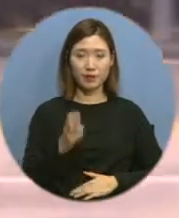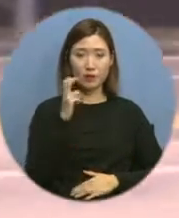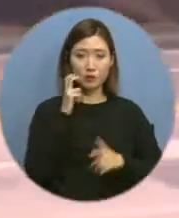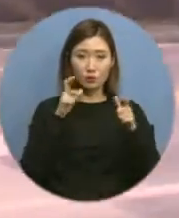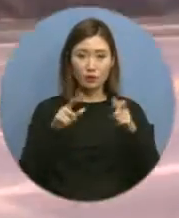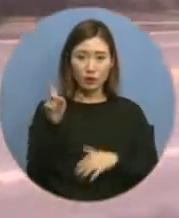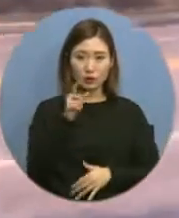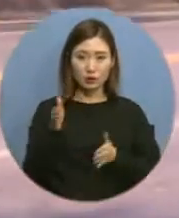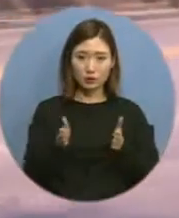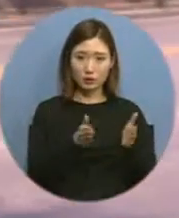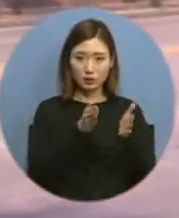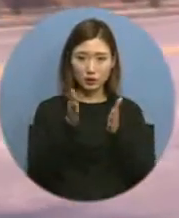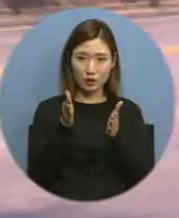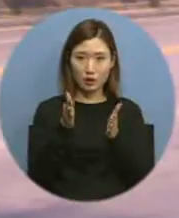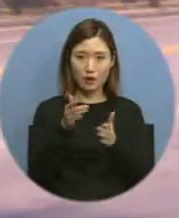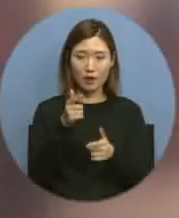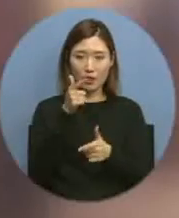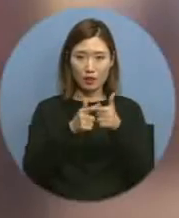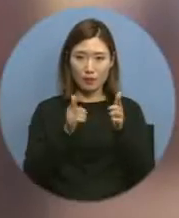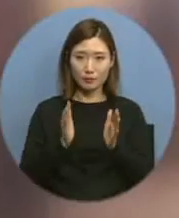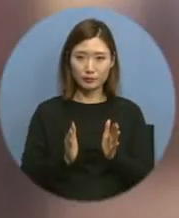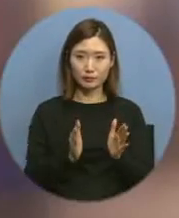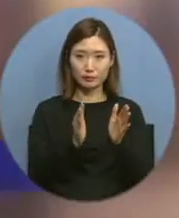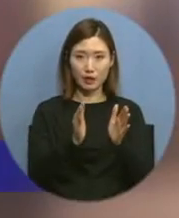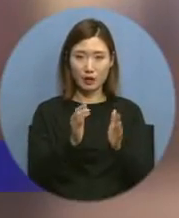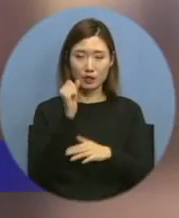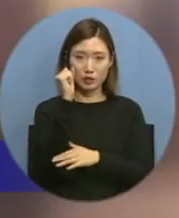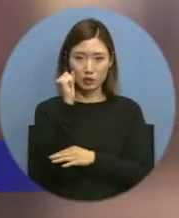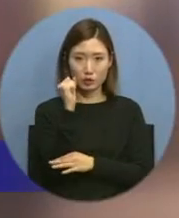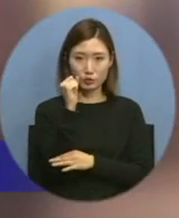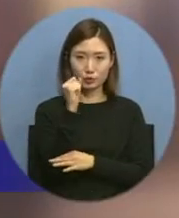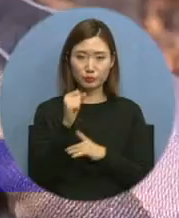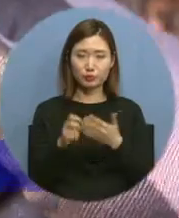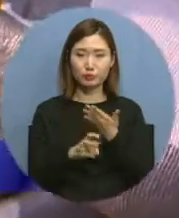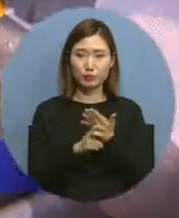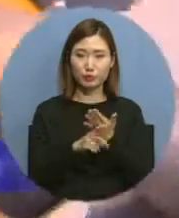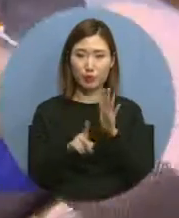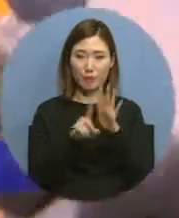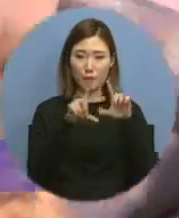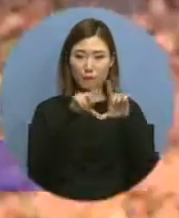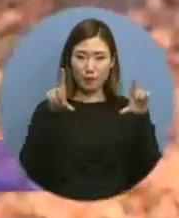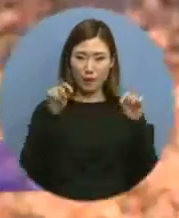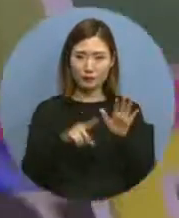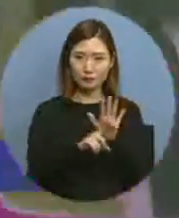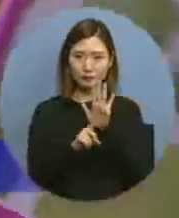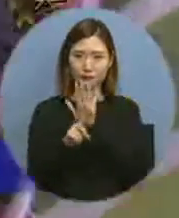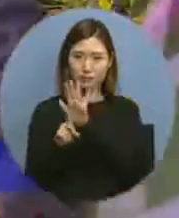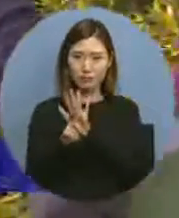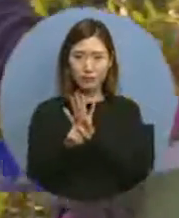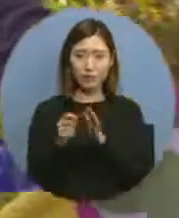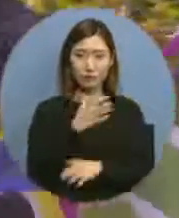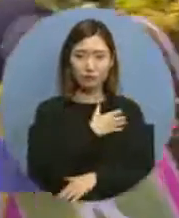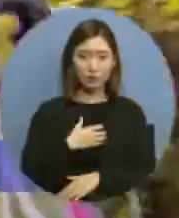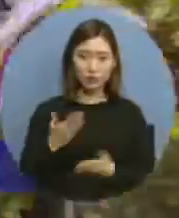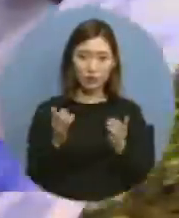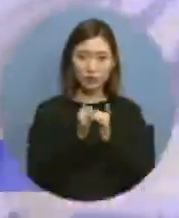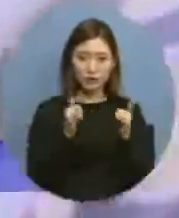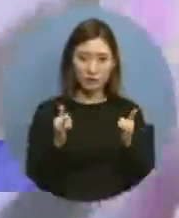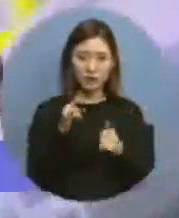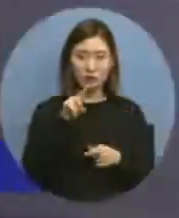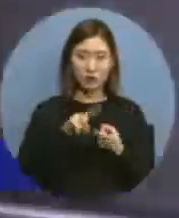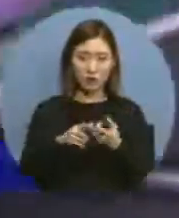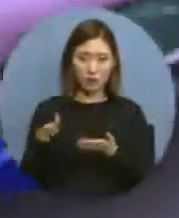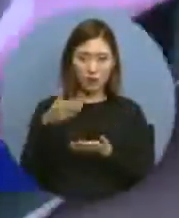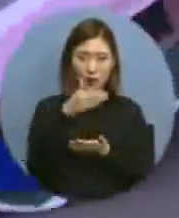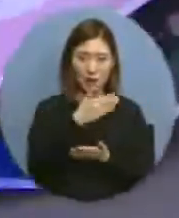송파구의 한 도로변, 가로수를 기둥 삼아 불법 현수막 수십 개가 내걸렸습니다. 구청 공무원들이 출동해 현수막을 수거해